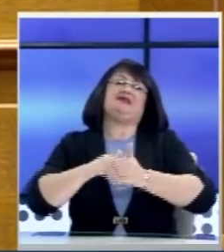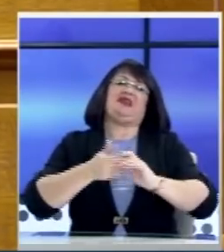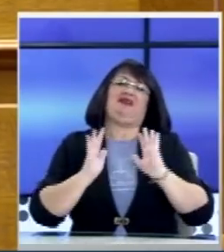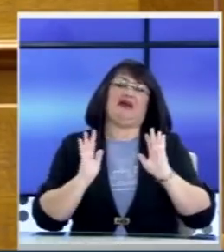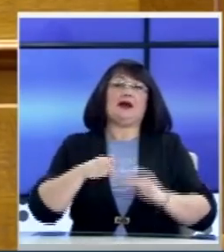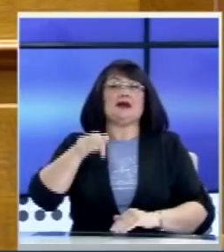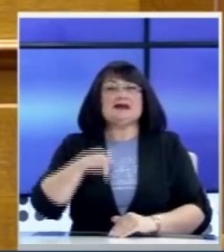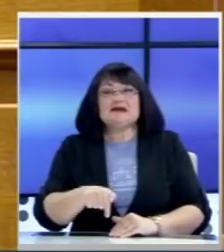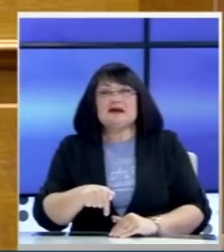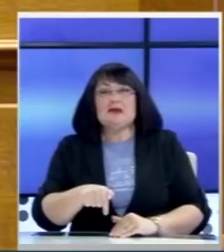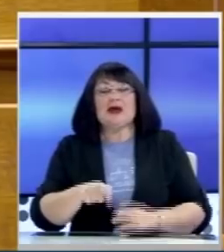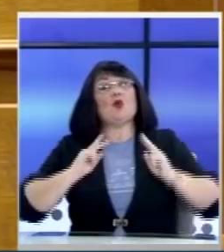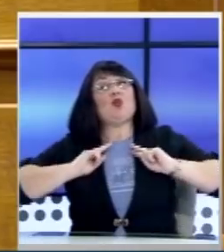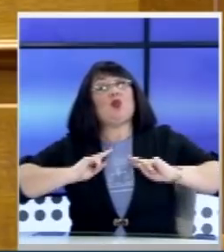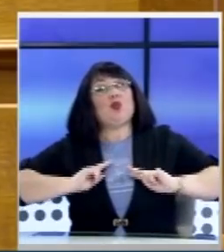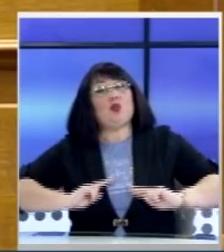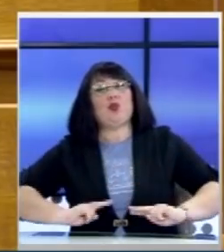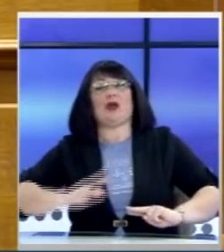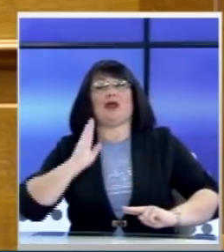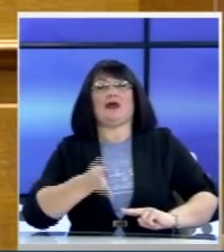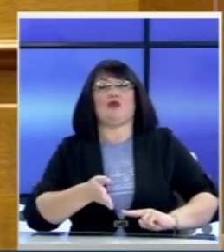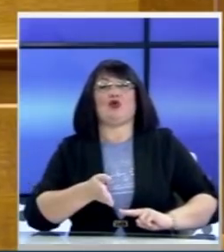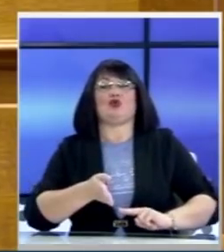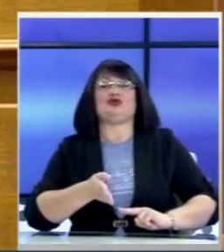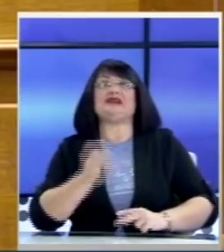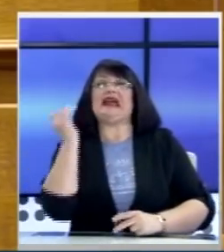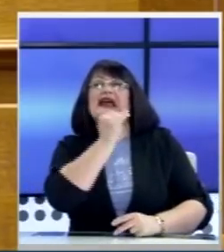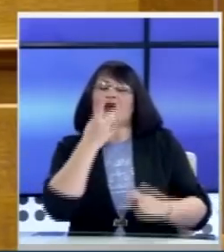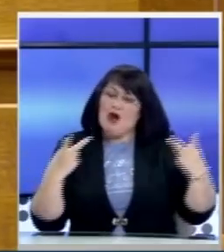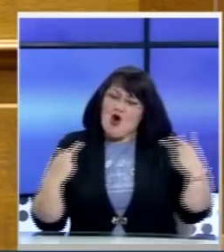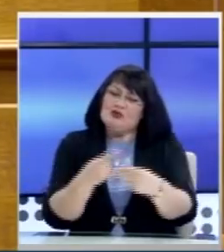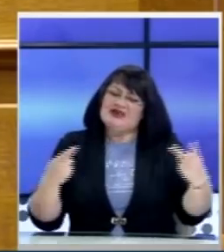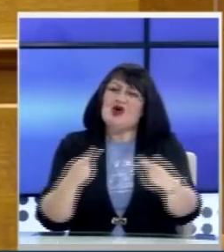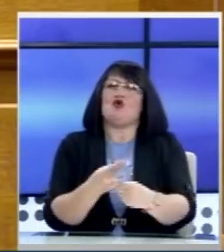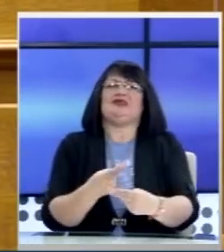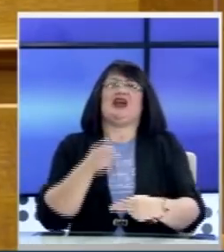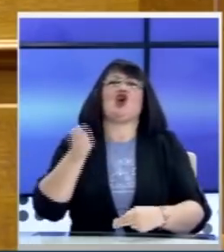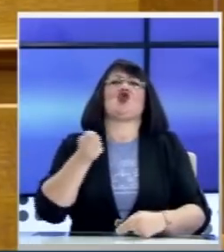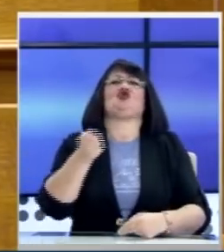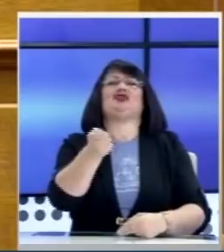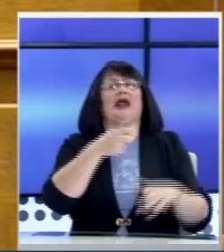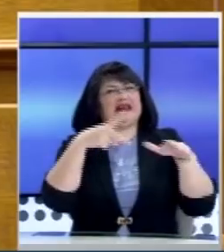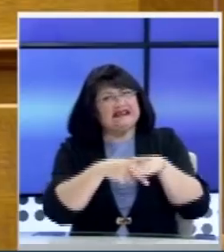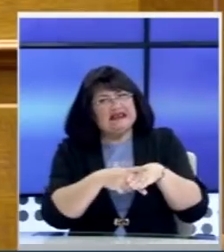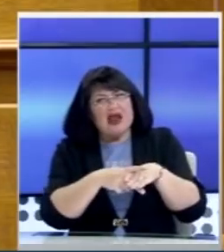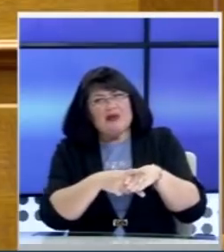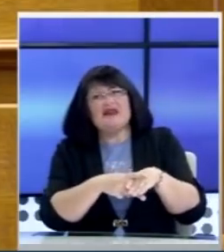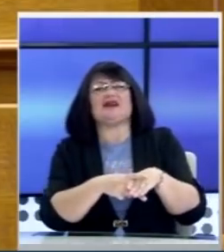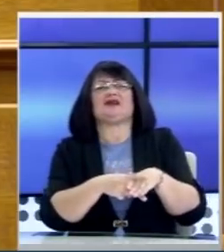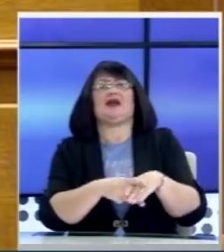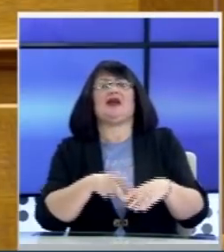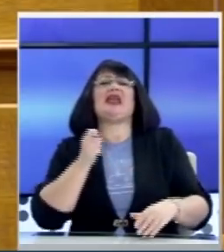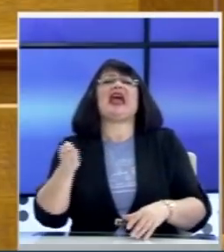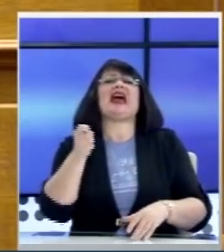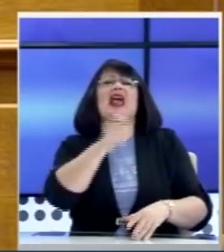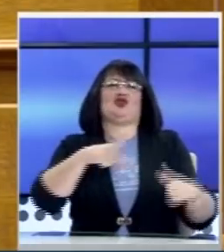μια πραγματική ανάσα μπορεί να δώσει το άμεσο κούρεμα των οφειλών, τόσο για τα χρέη στις τράπεζες, όσο και για τα